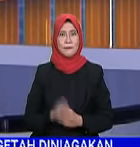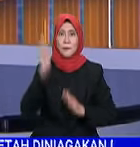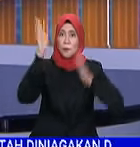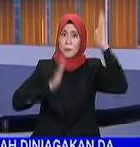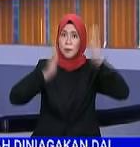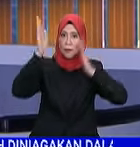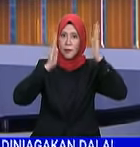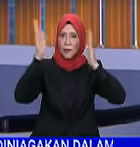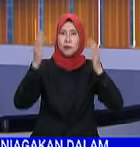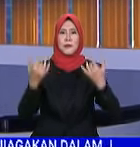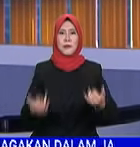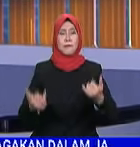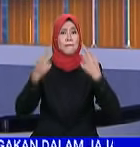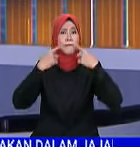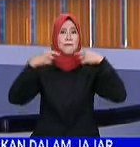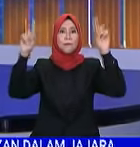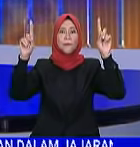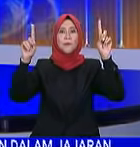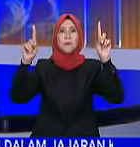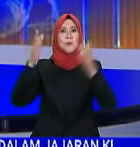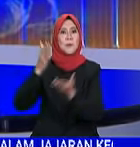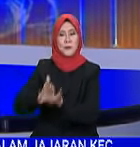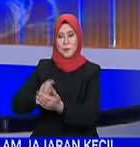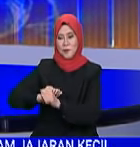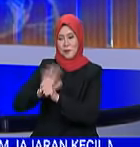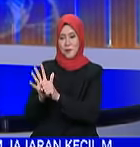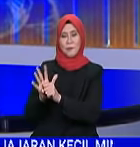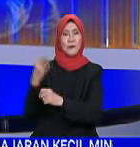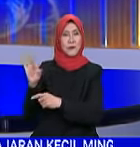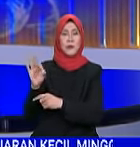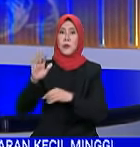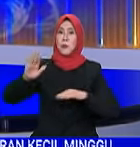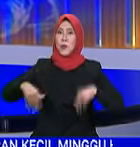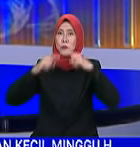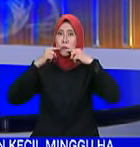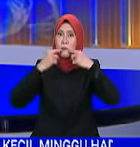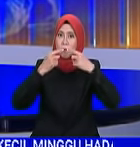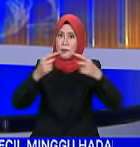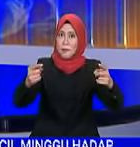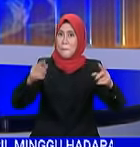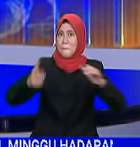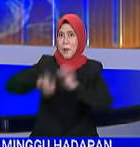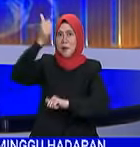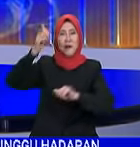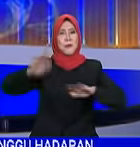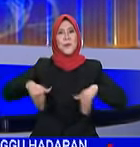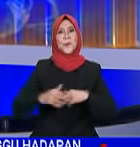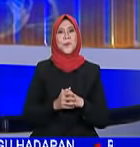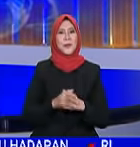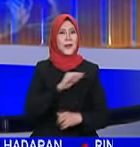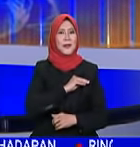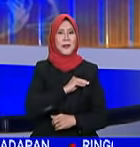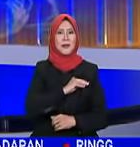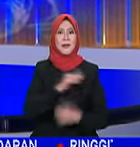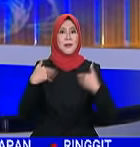Malaysia kini berada di ambang kejayaan dalam menangani COVID-19 meskipun belum diisytiharkan menang. Menteri Kesihatan Kadri